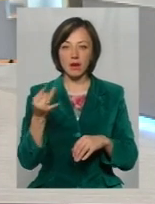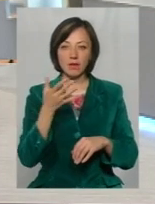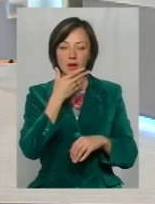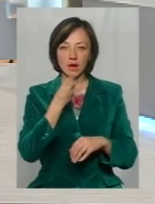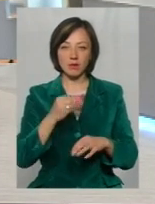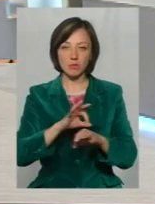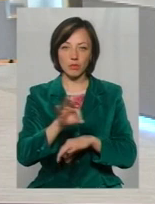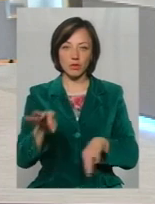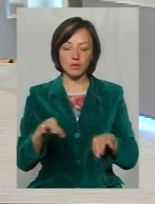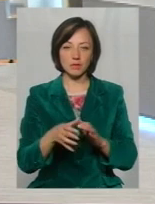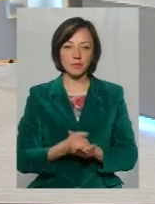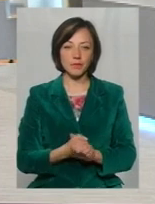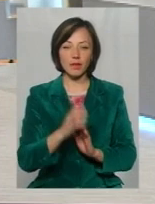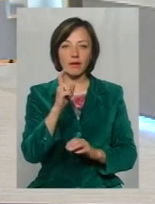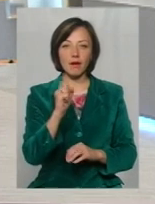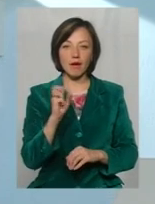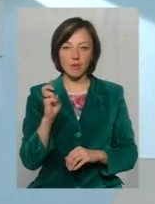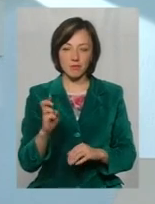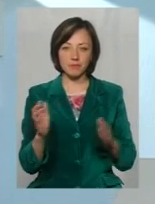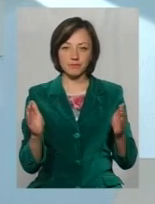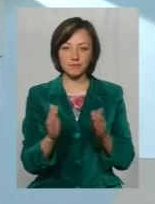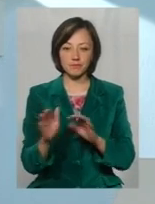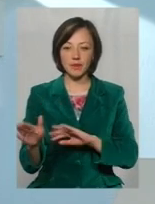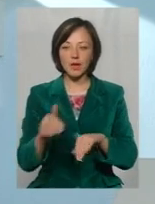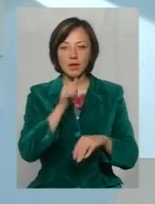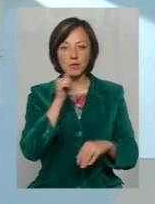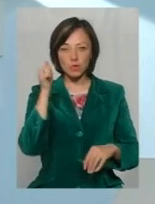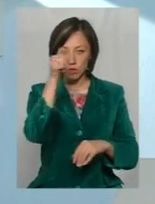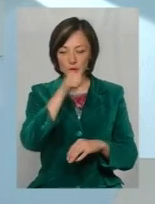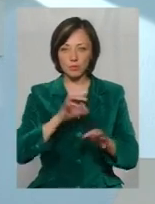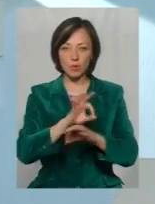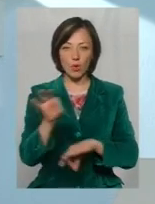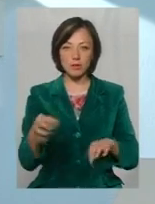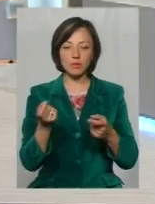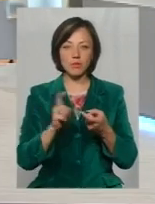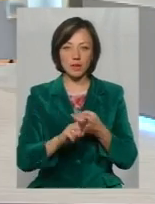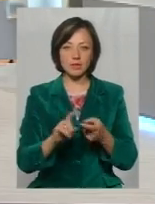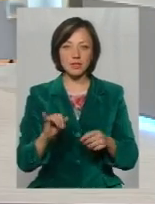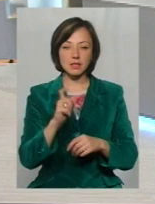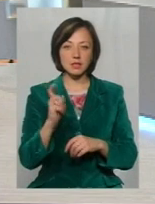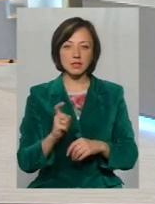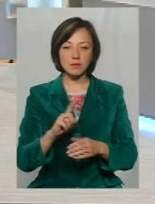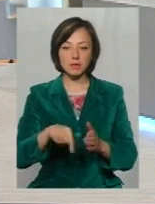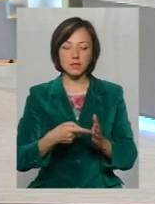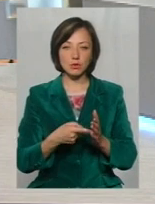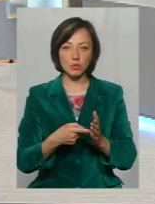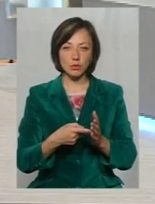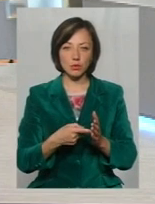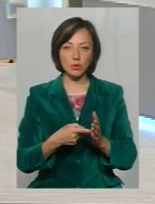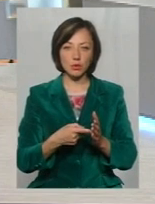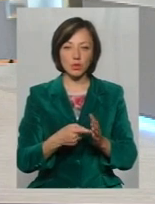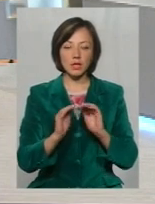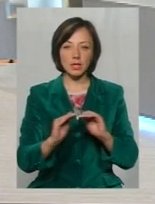гарний такий хаб створений. Минулорічний проект також пов'язаний з міською